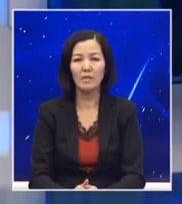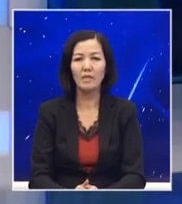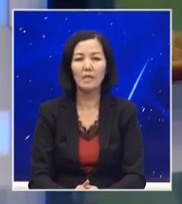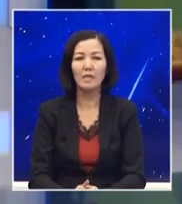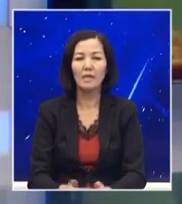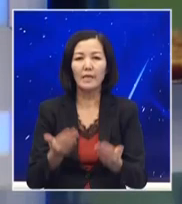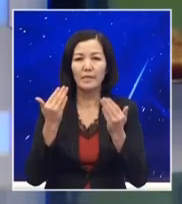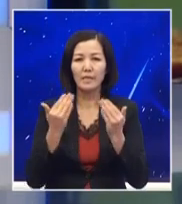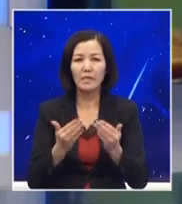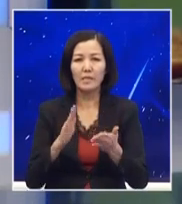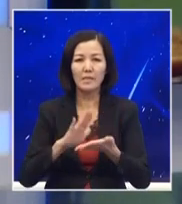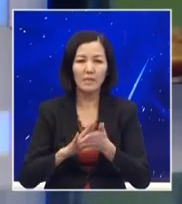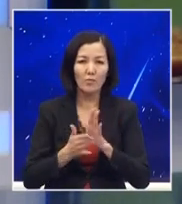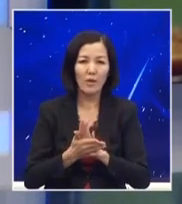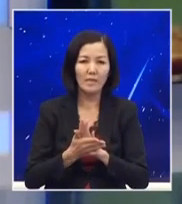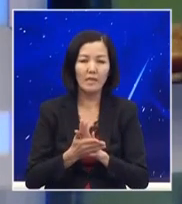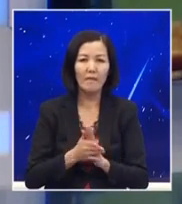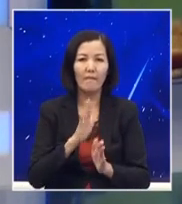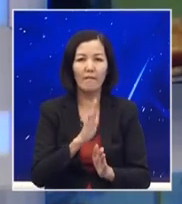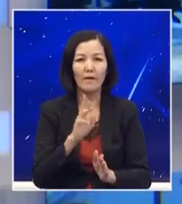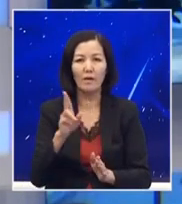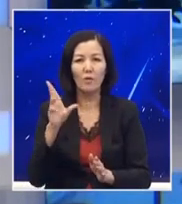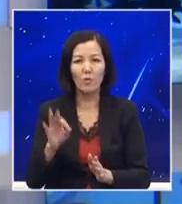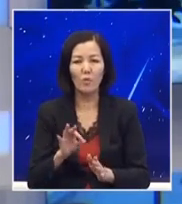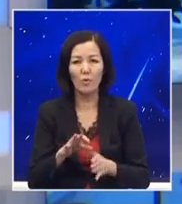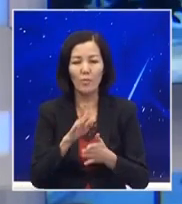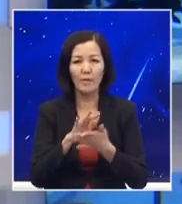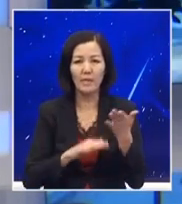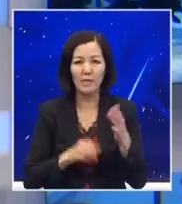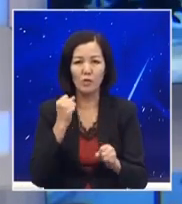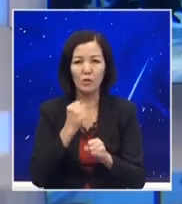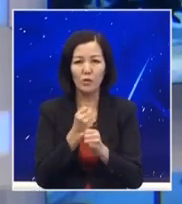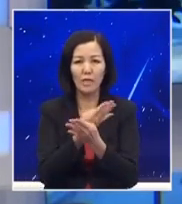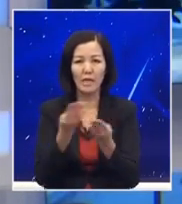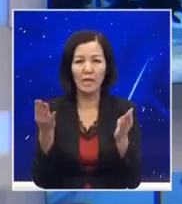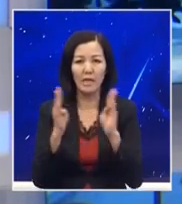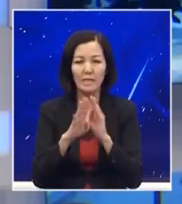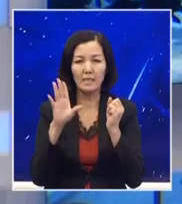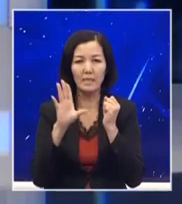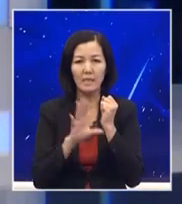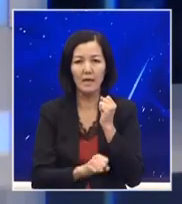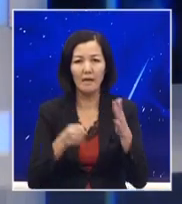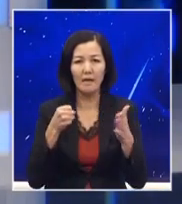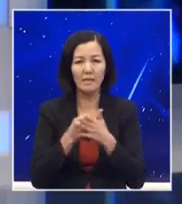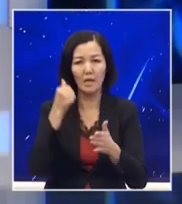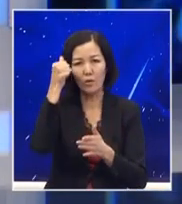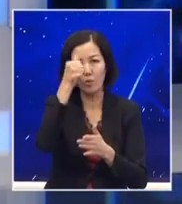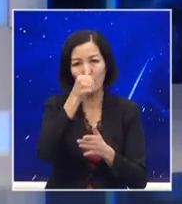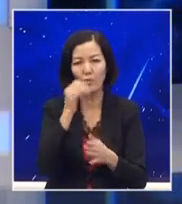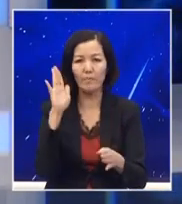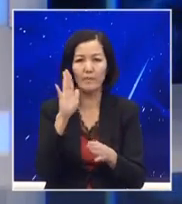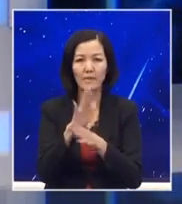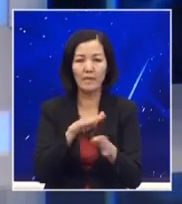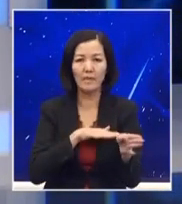Из-за напряженной эпидемиологической ситуации в ВКО продлили жесткий карантин до конца года. Соответствующее